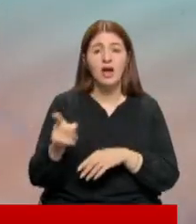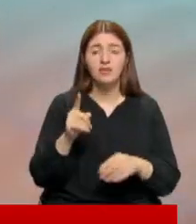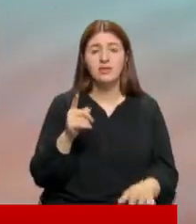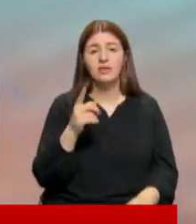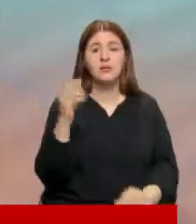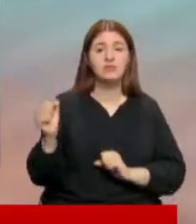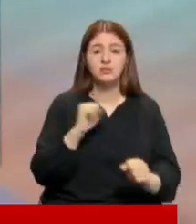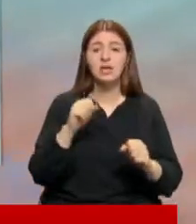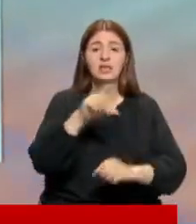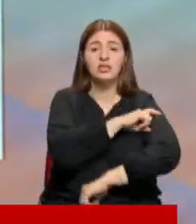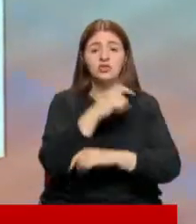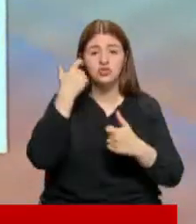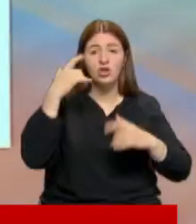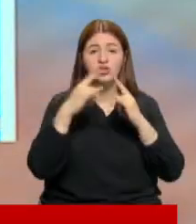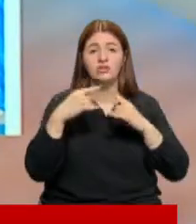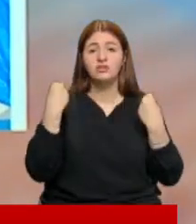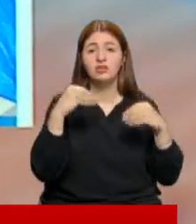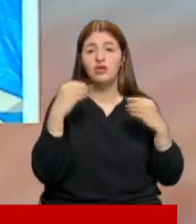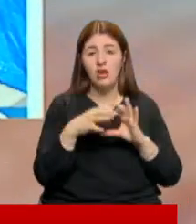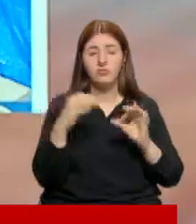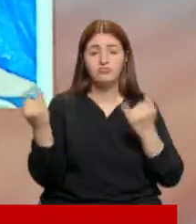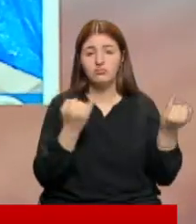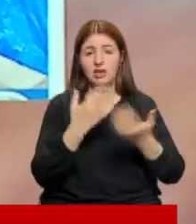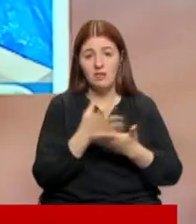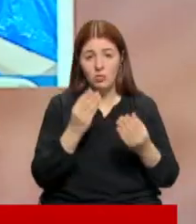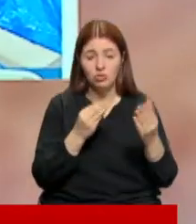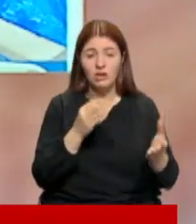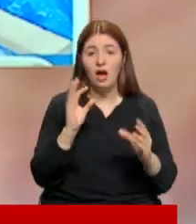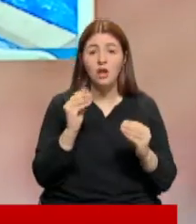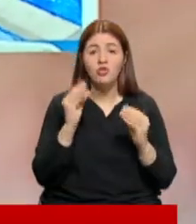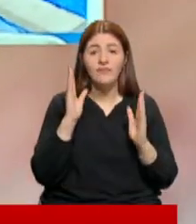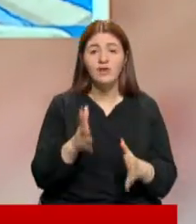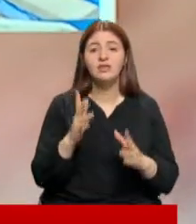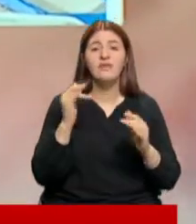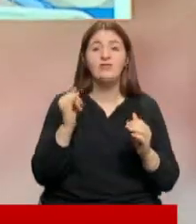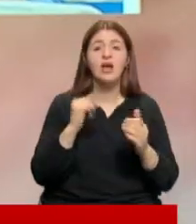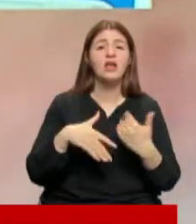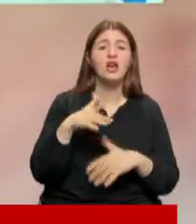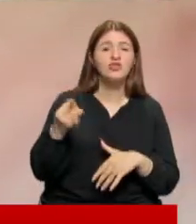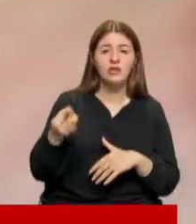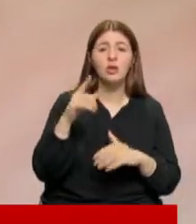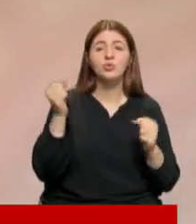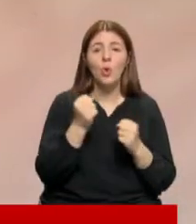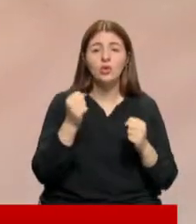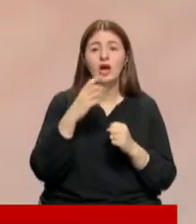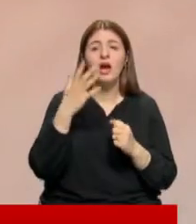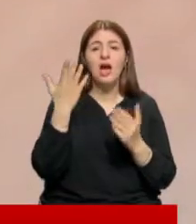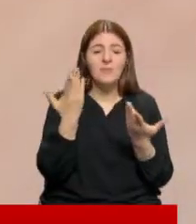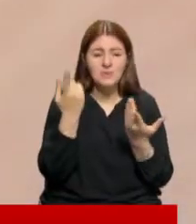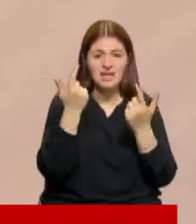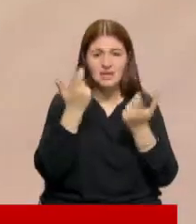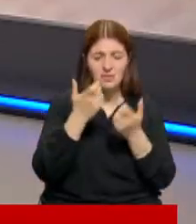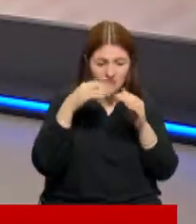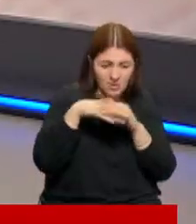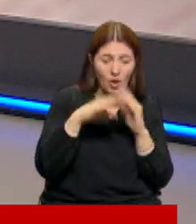isyanda Kızılay'ın skandal çadır satışı ile ilgili tartışmalar sürerken hala çok sayıda felaketlerin soğukta başını sokacak